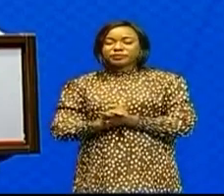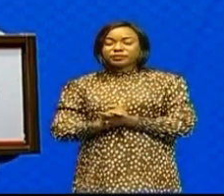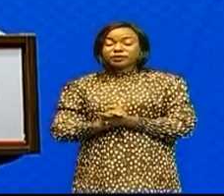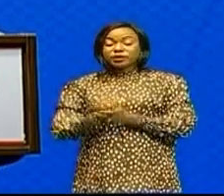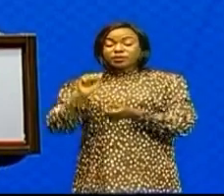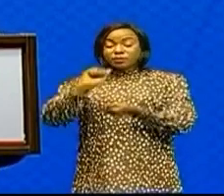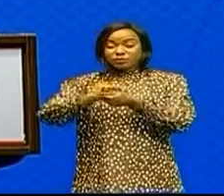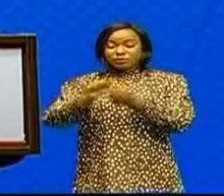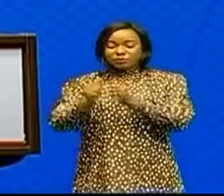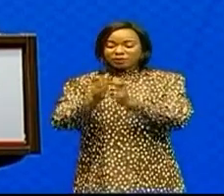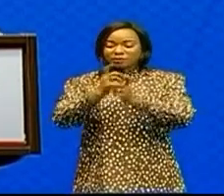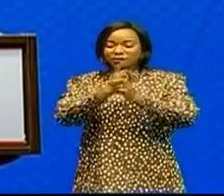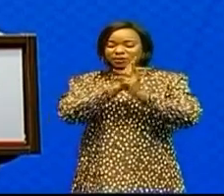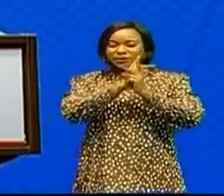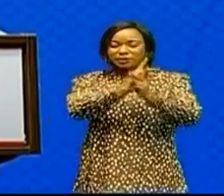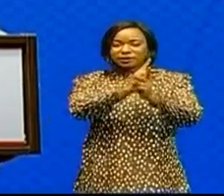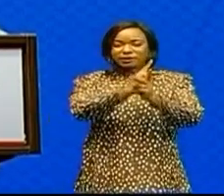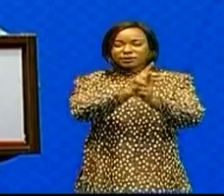Situation sécuritaire.